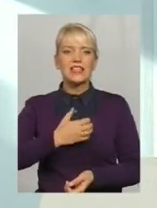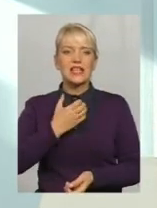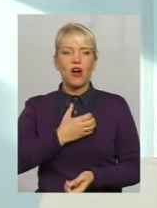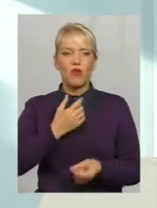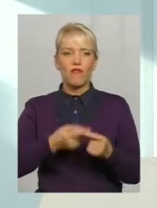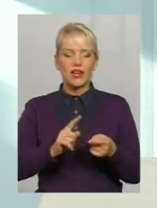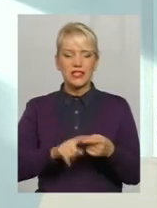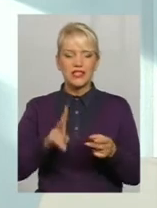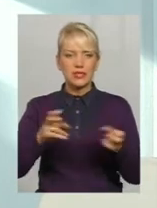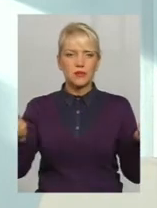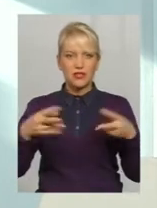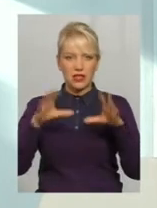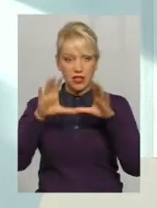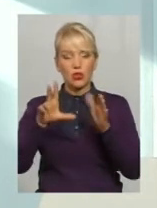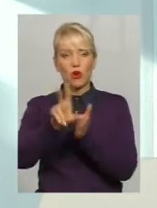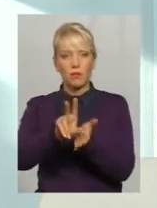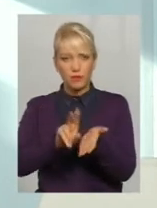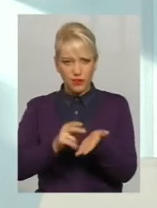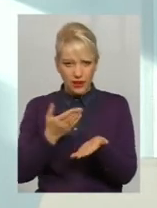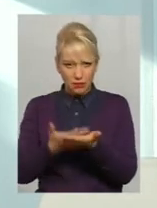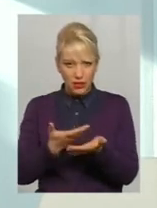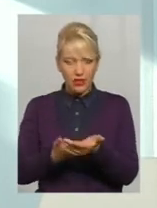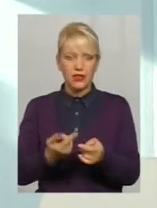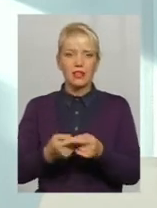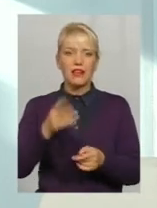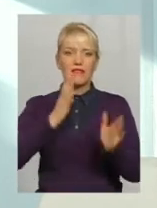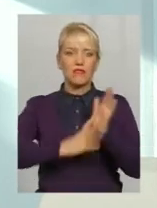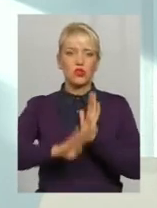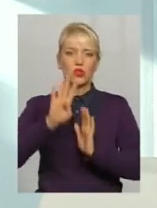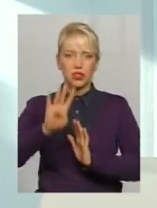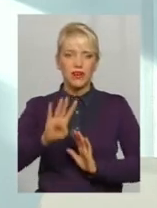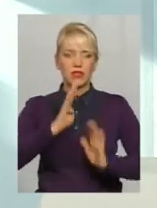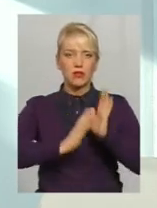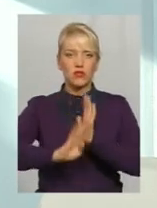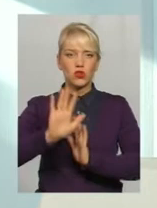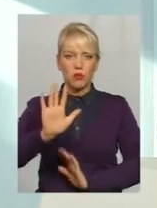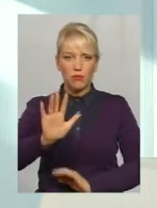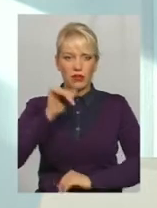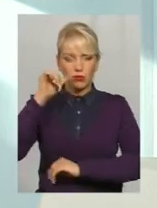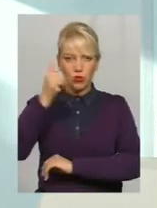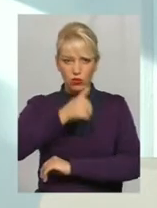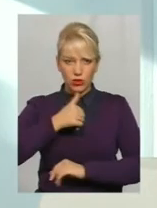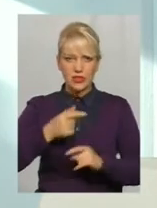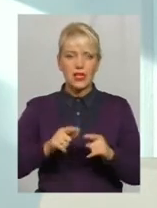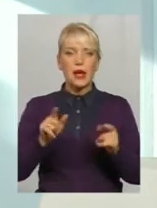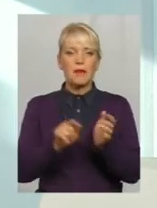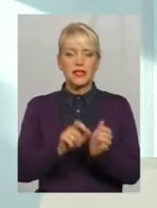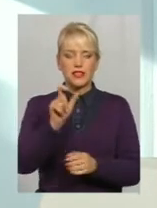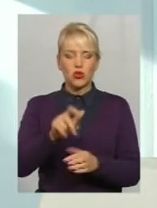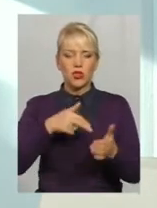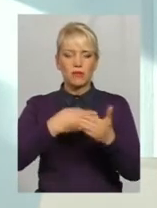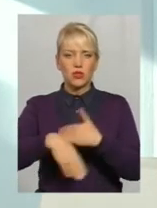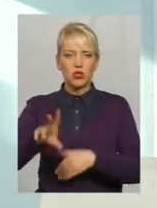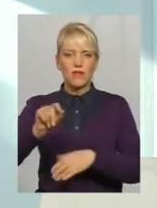за спеціальними законами. До прикладу, у 94-му, 95-му пішов пенсіонер на пенсію і за законом про